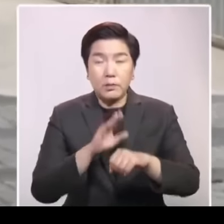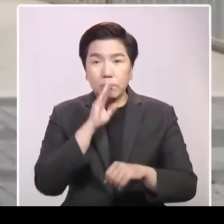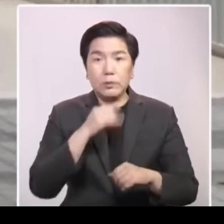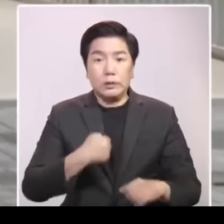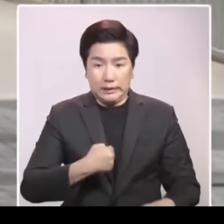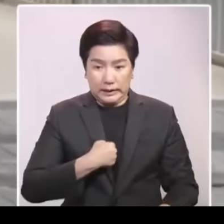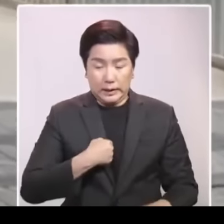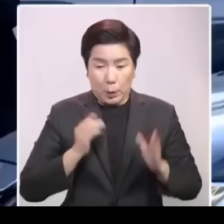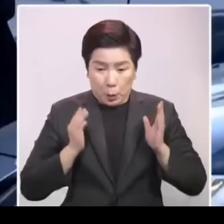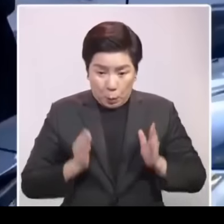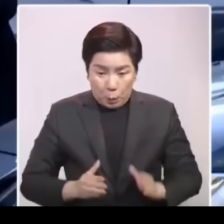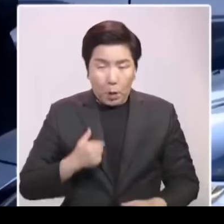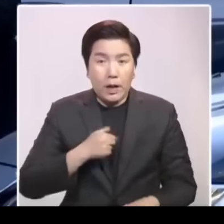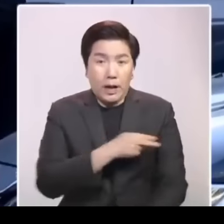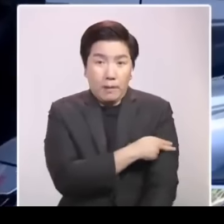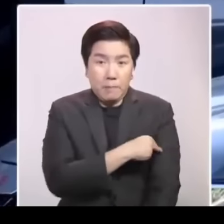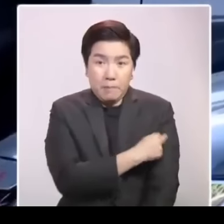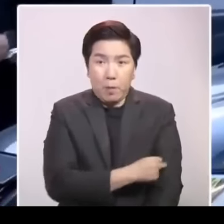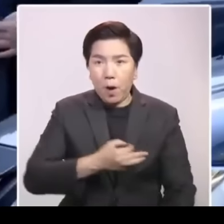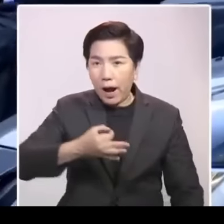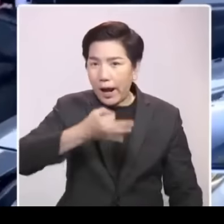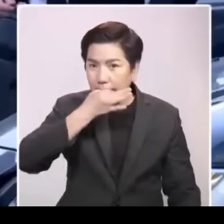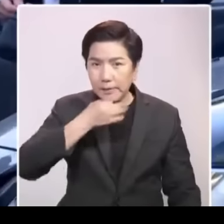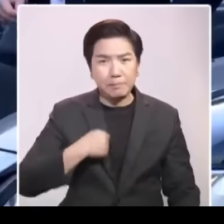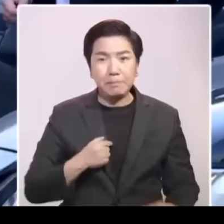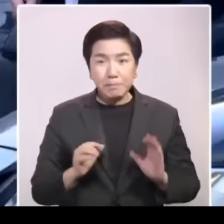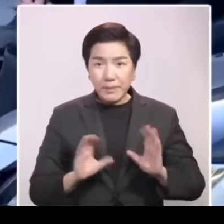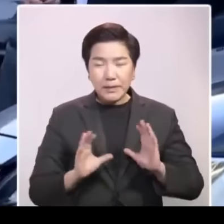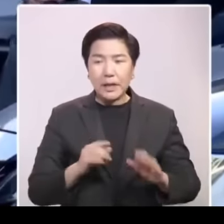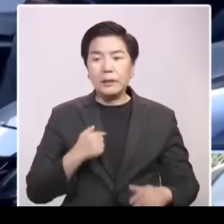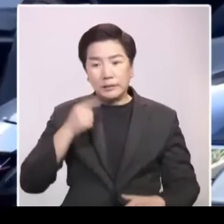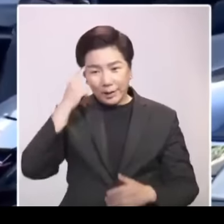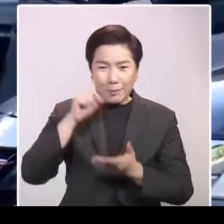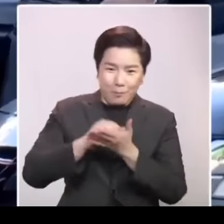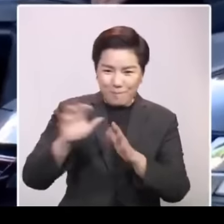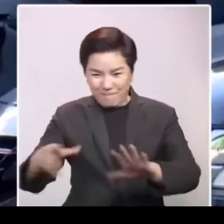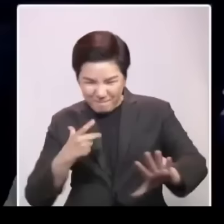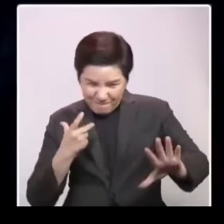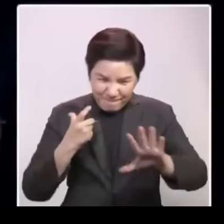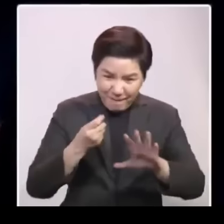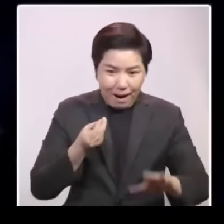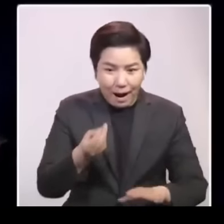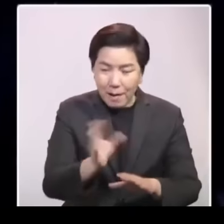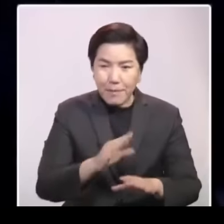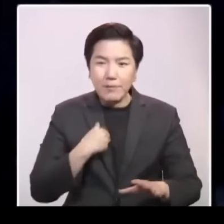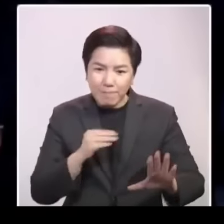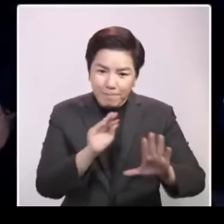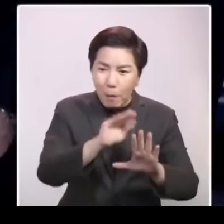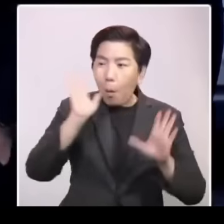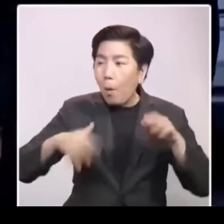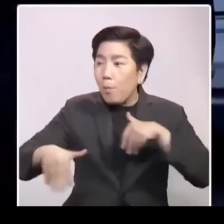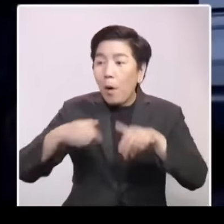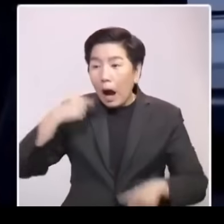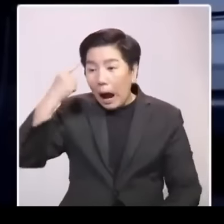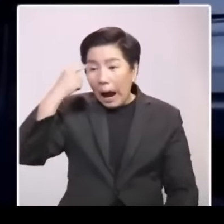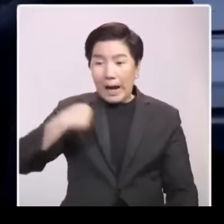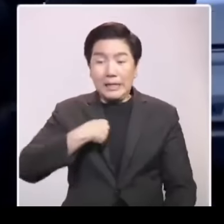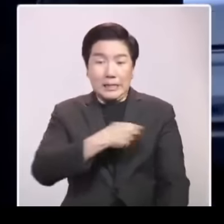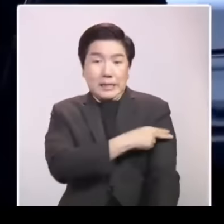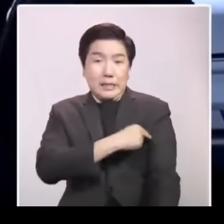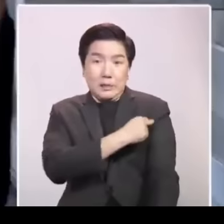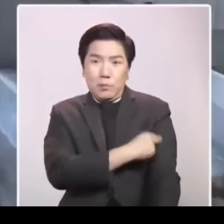ไม่ใช่ผู้ที่ประกอบวิชาชีพแพทย์จริงเนี่ยอย่าให้บริการทางการแพทย์หรือแสดงตนให้ประชาชนเนี่ยเกิดความ